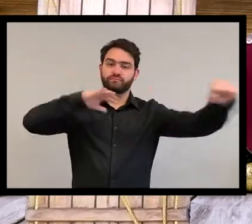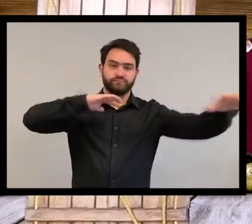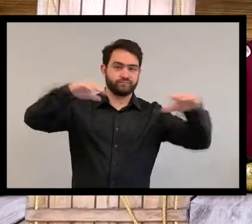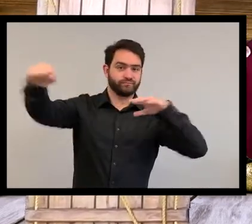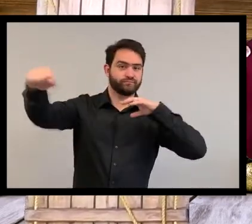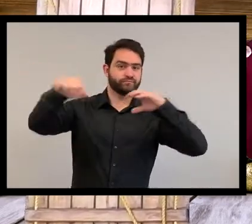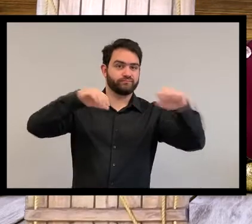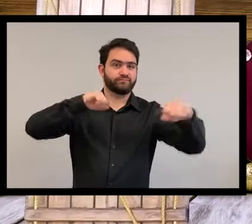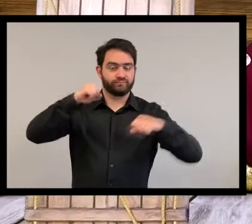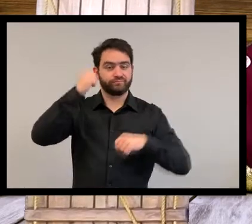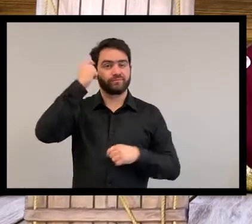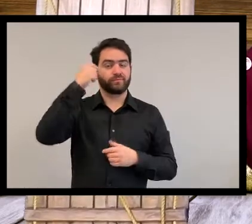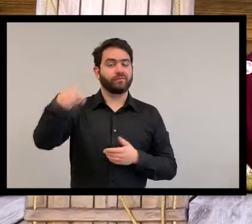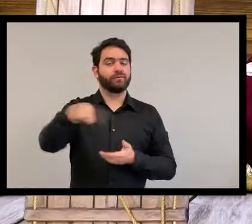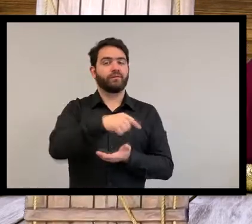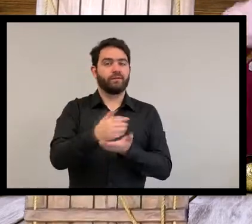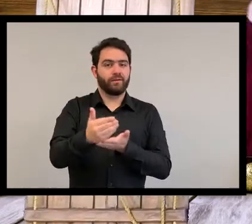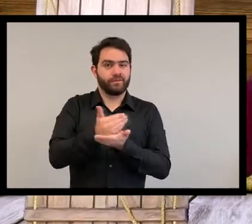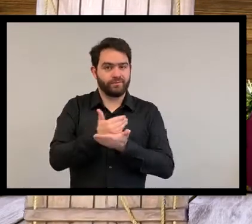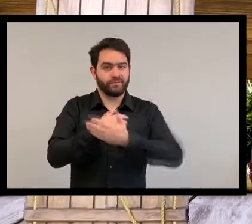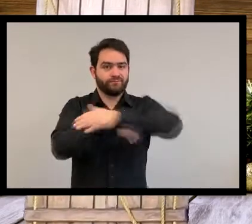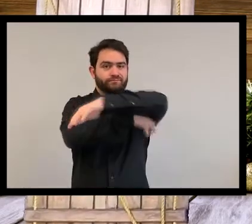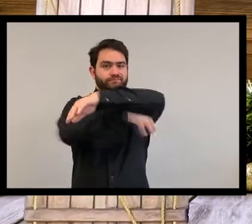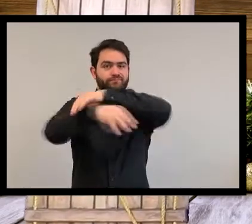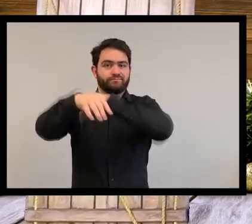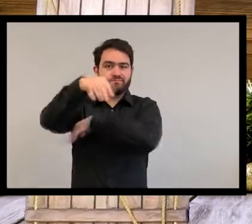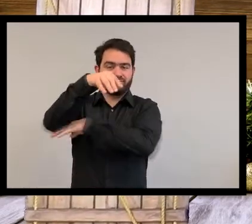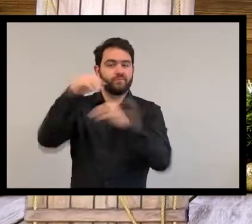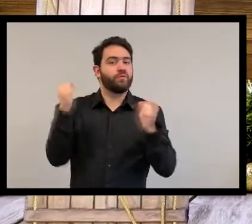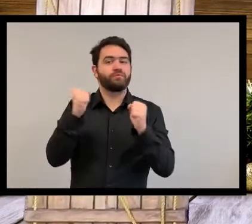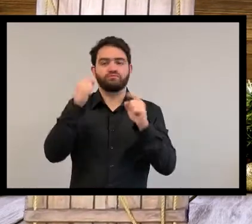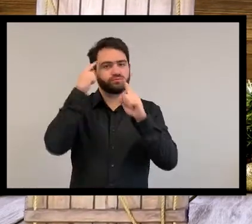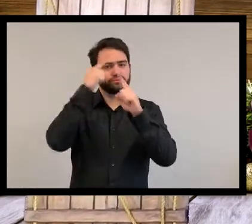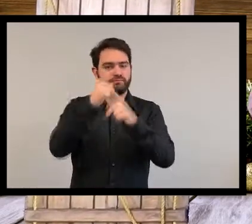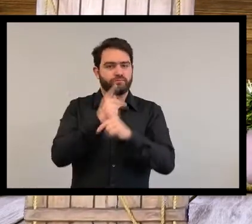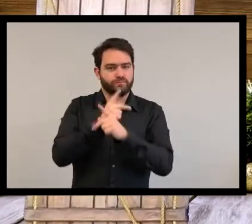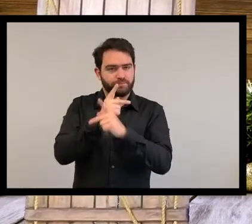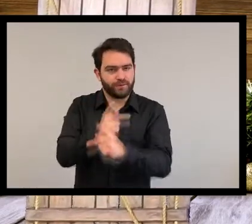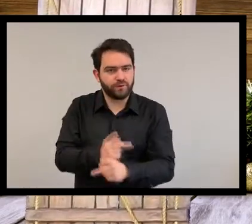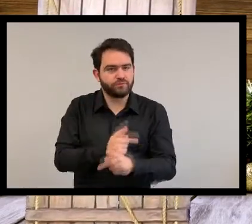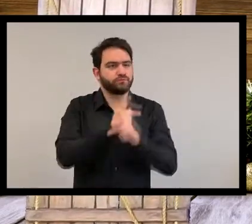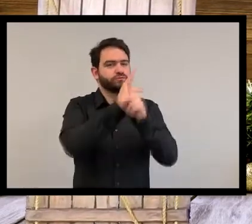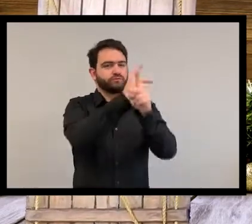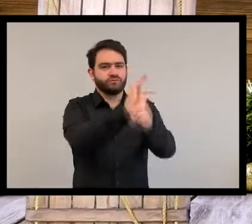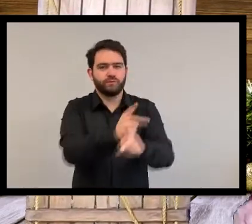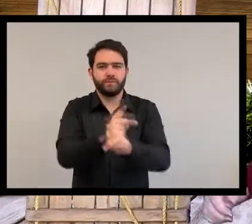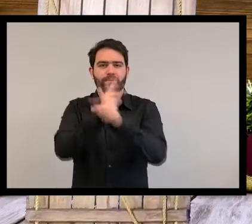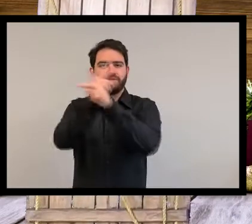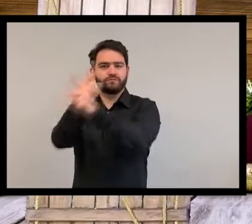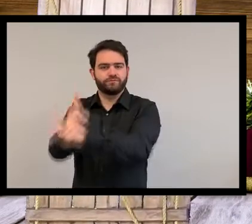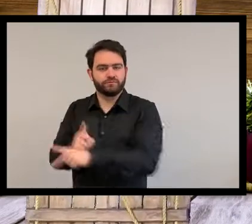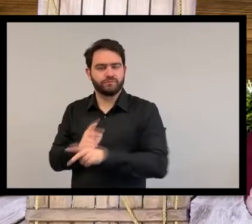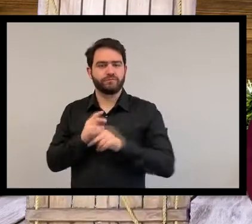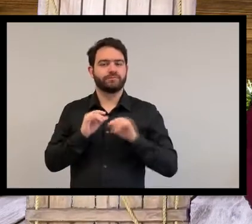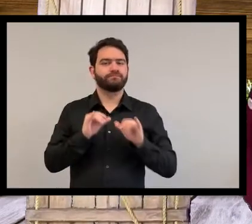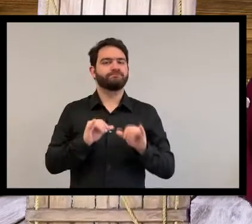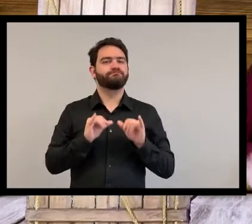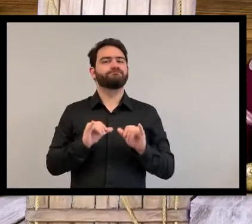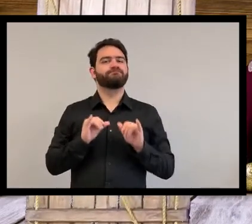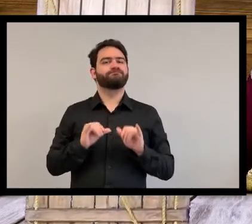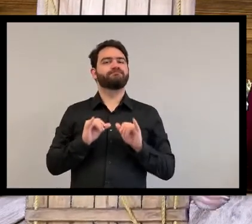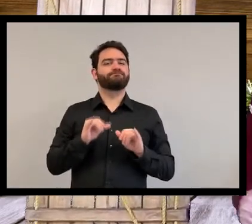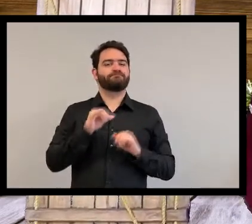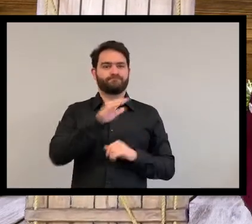prendre soin de votre communauté là où vous vous établirez. Et c'est ainsi que les jeunes,